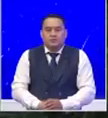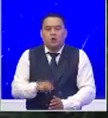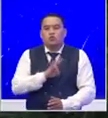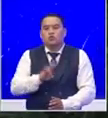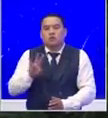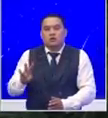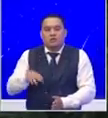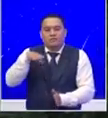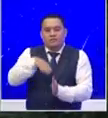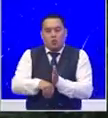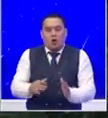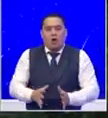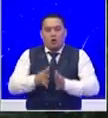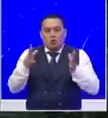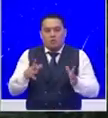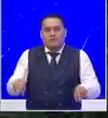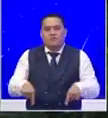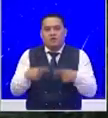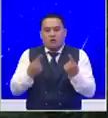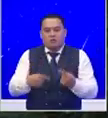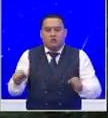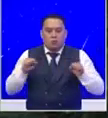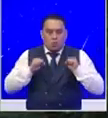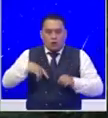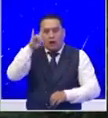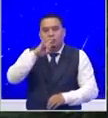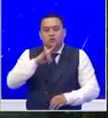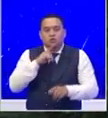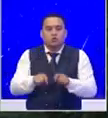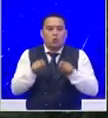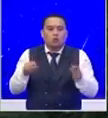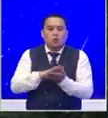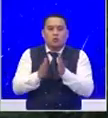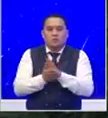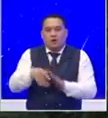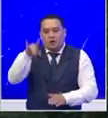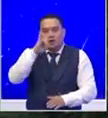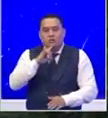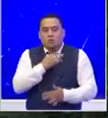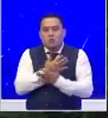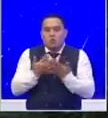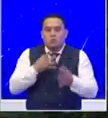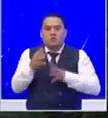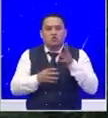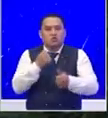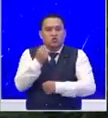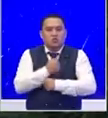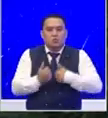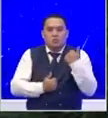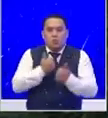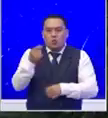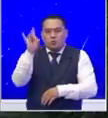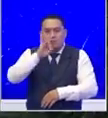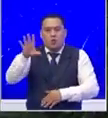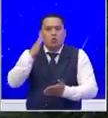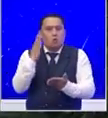Нурсултан Назарбаев внес и вносит огромный вклад в становление отечественного спорта страны. Благодаря созданным условиям в Казахстане появилось множество международных чемпионов почти по всем видам